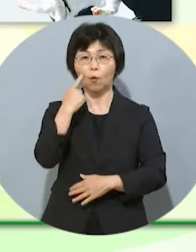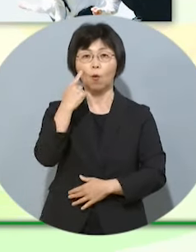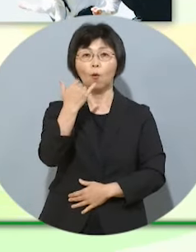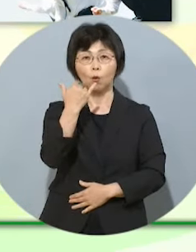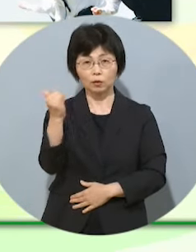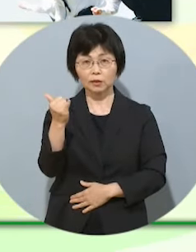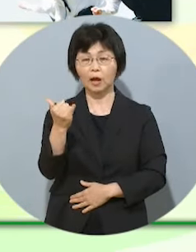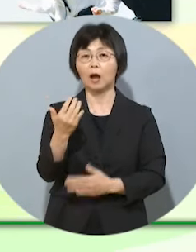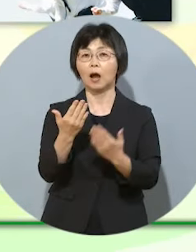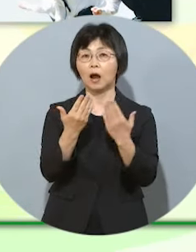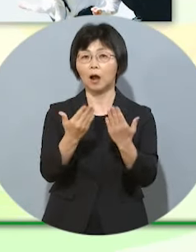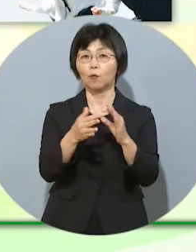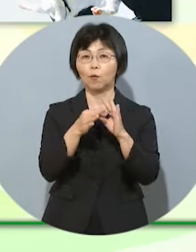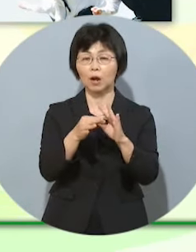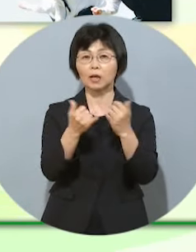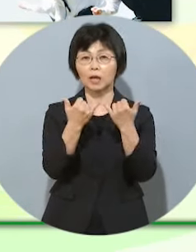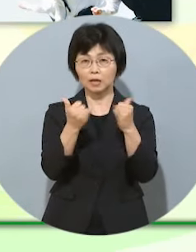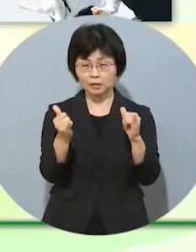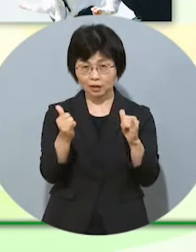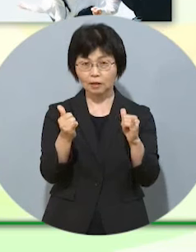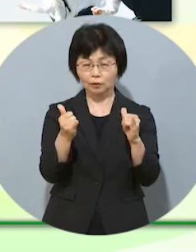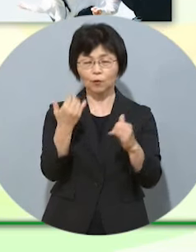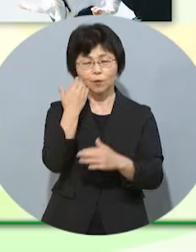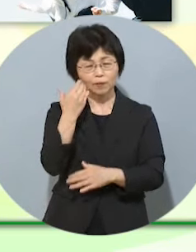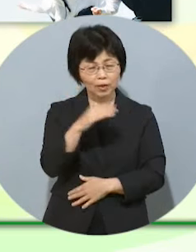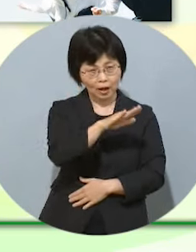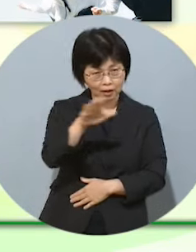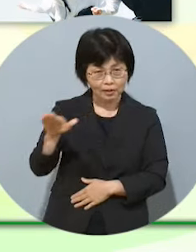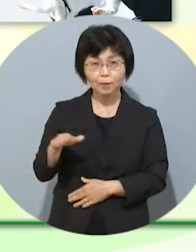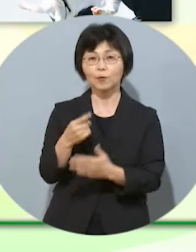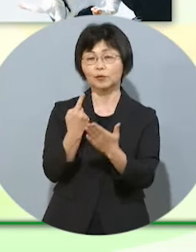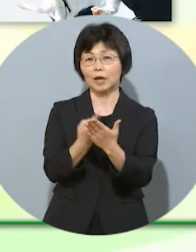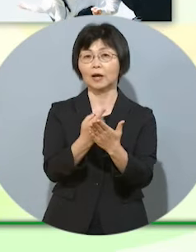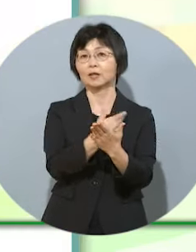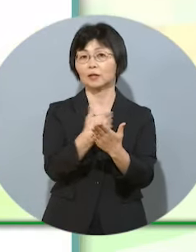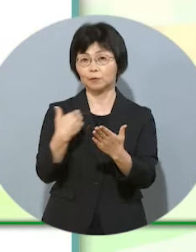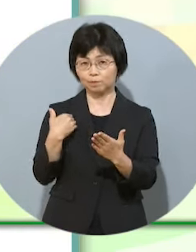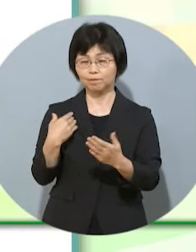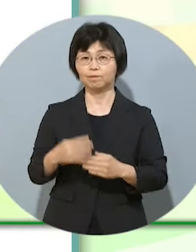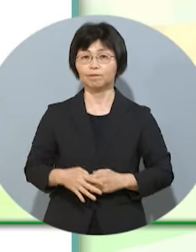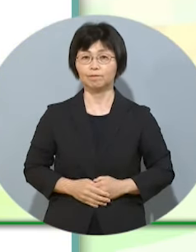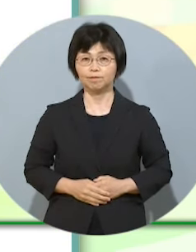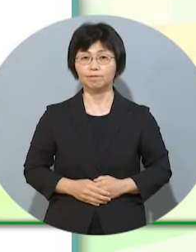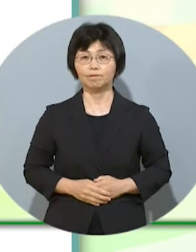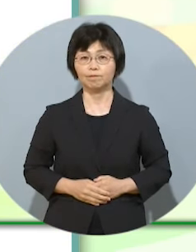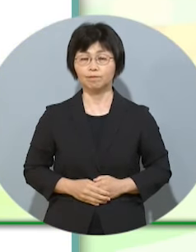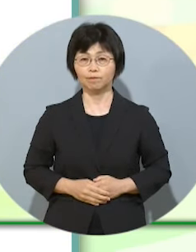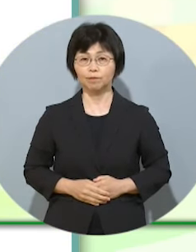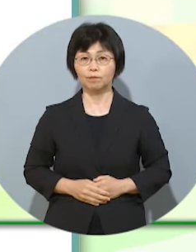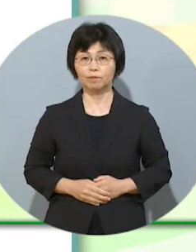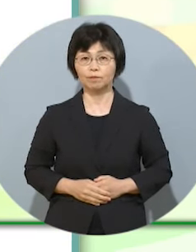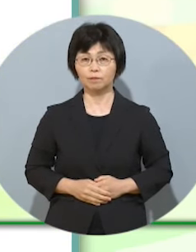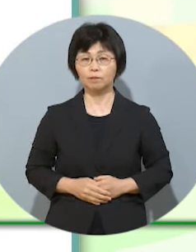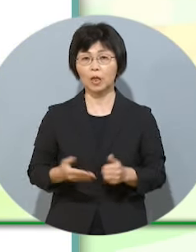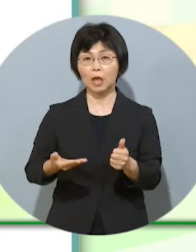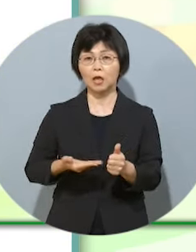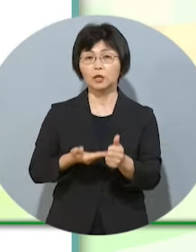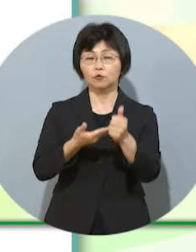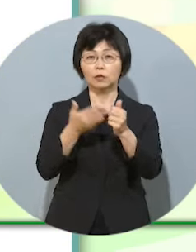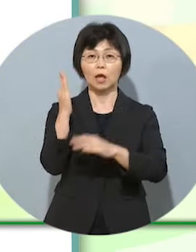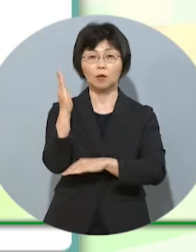者、学校関係者などどなたでも参加できます。また育成講